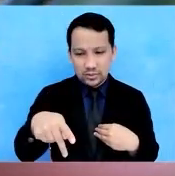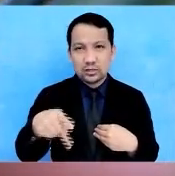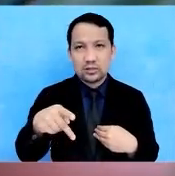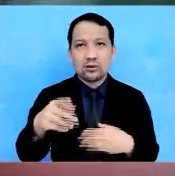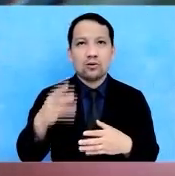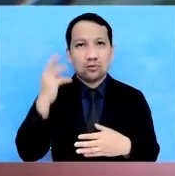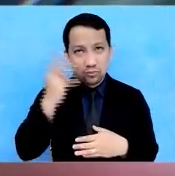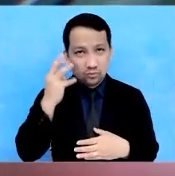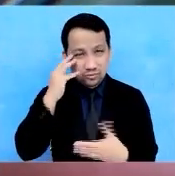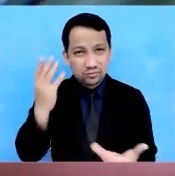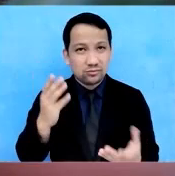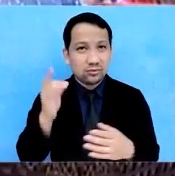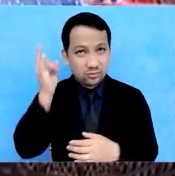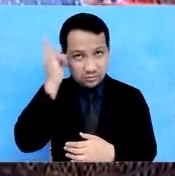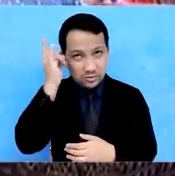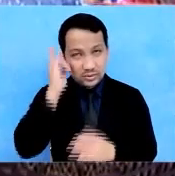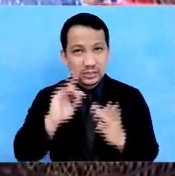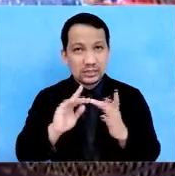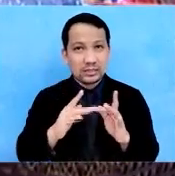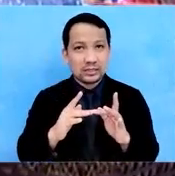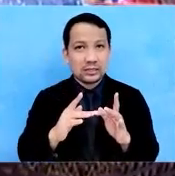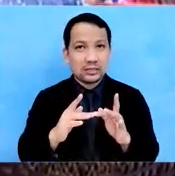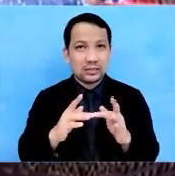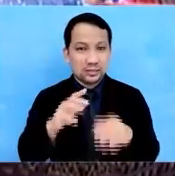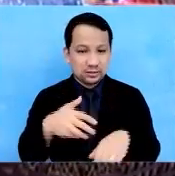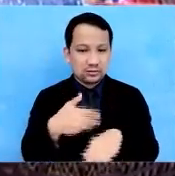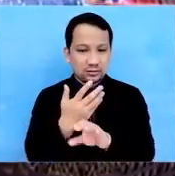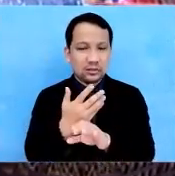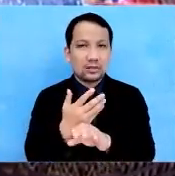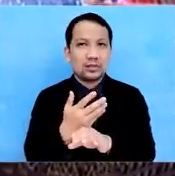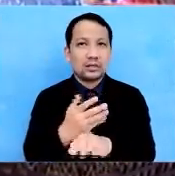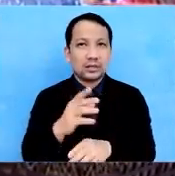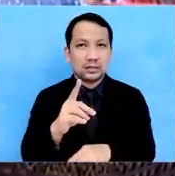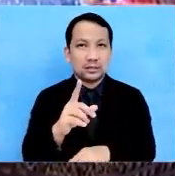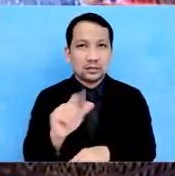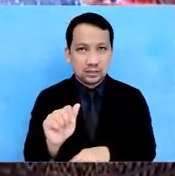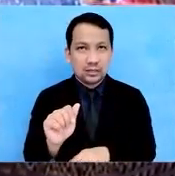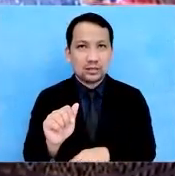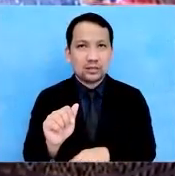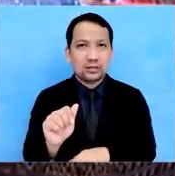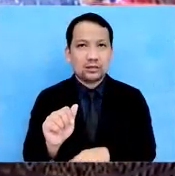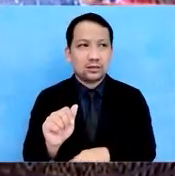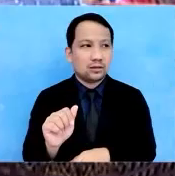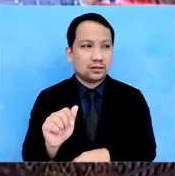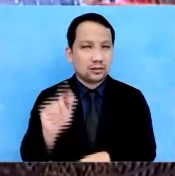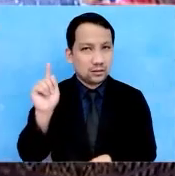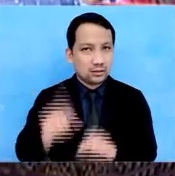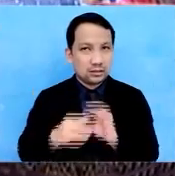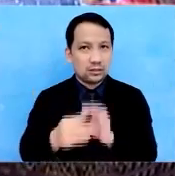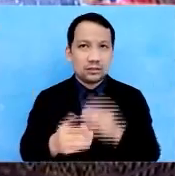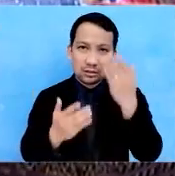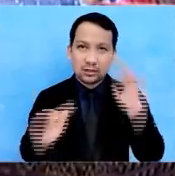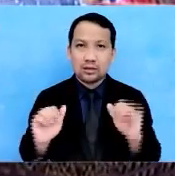wala naman silang wifi o internet para makapag-online class. Data lang po. Yun, hindi ko alam paano